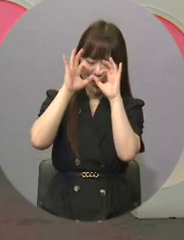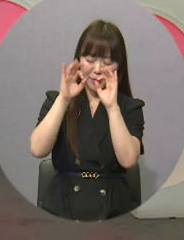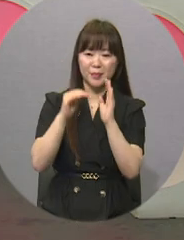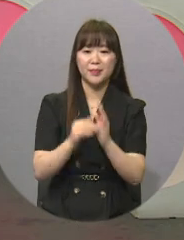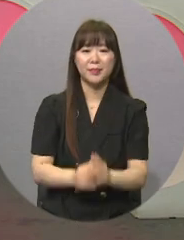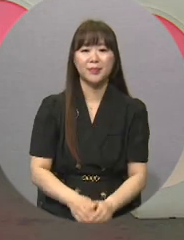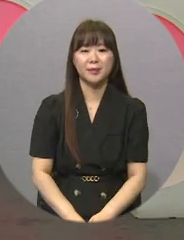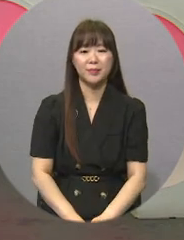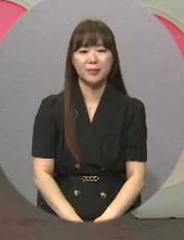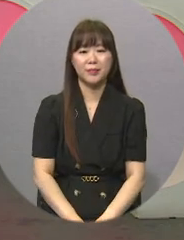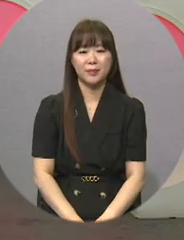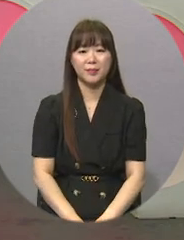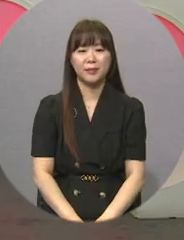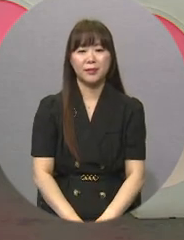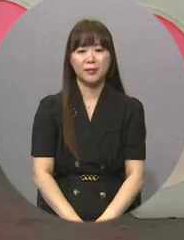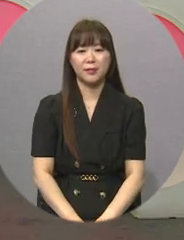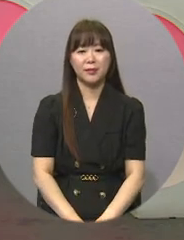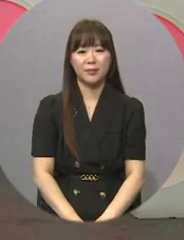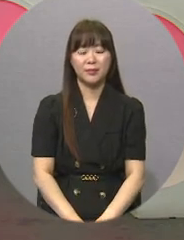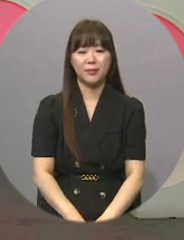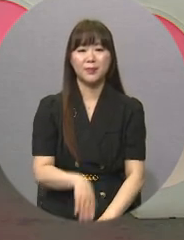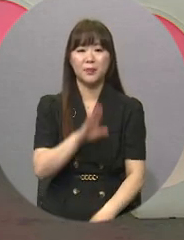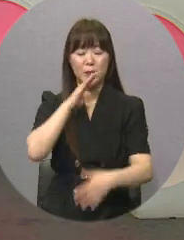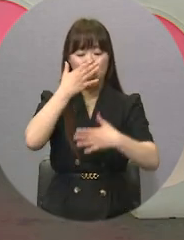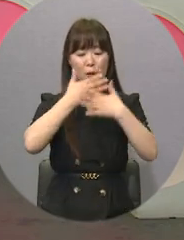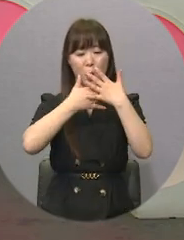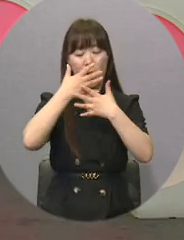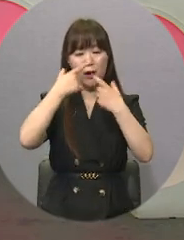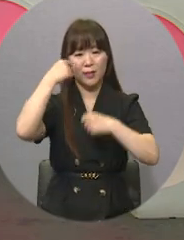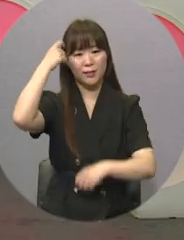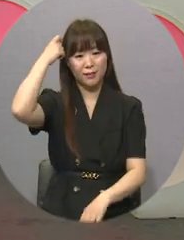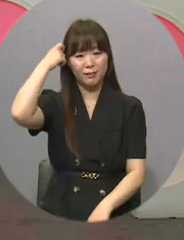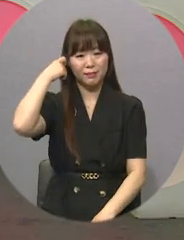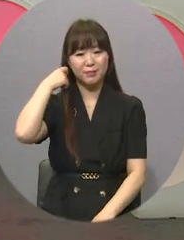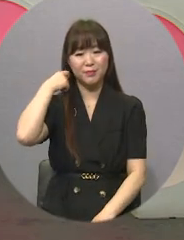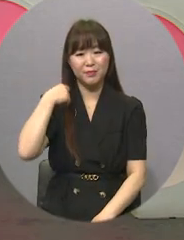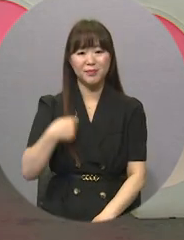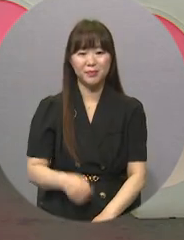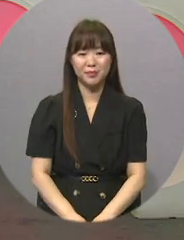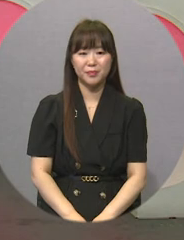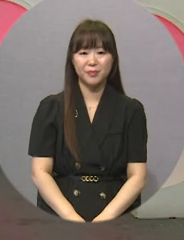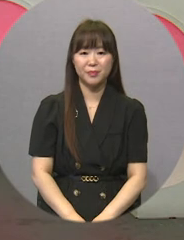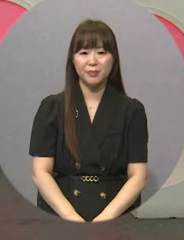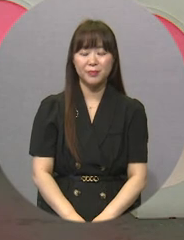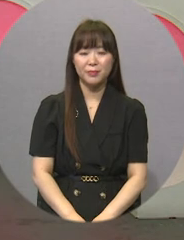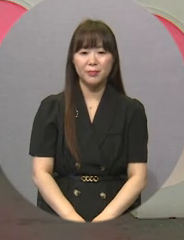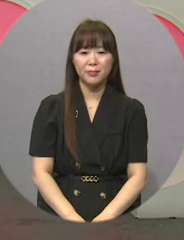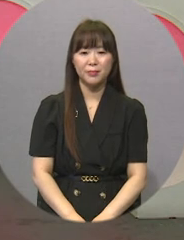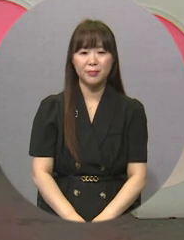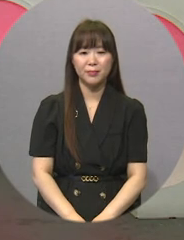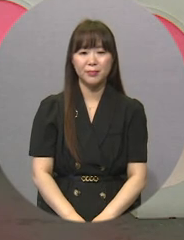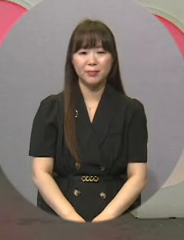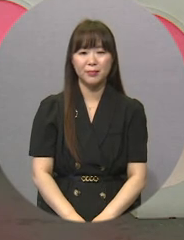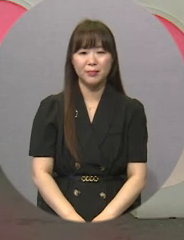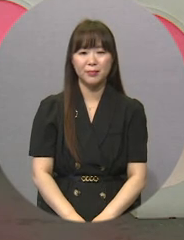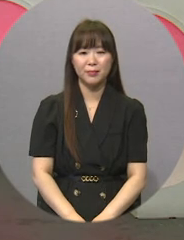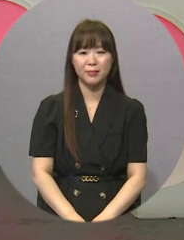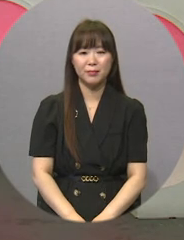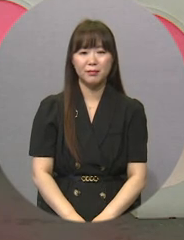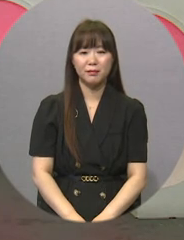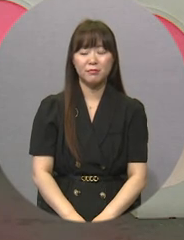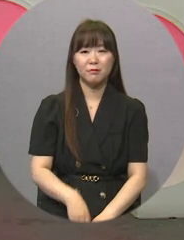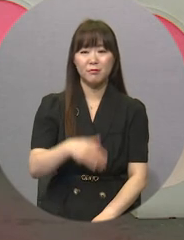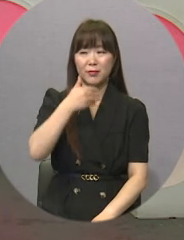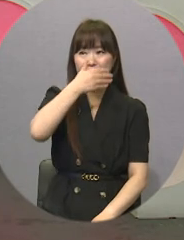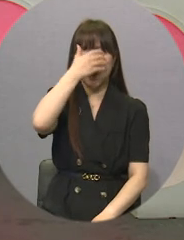보았습니다. 아우, 영화의 한 장면 같은 느낌이 딱 드네요. 그러니까요. 네. 아유, 아름답다. 그렇죠. 할아버지가